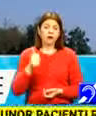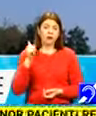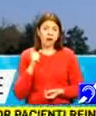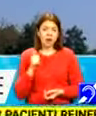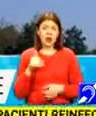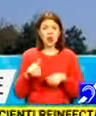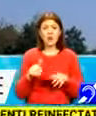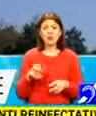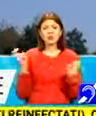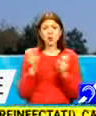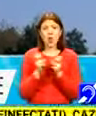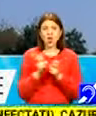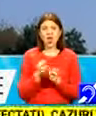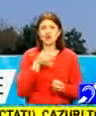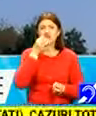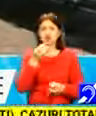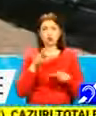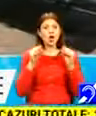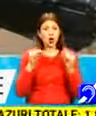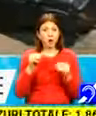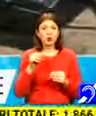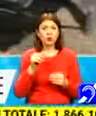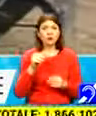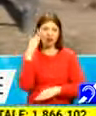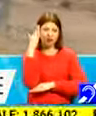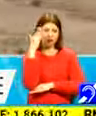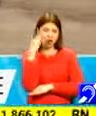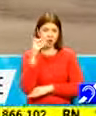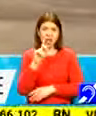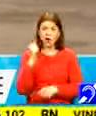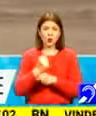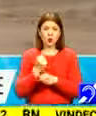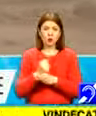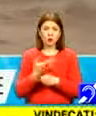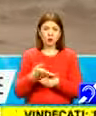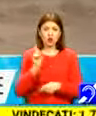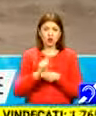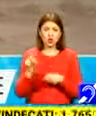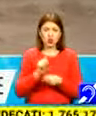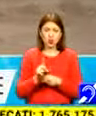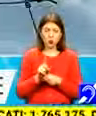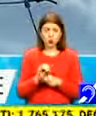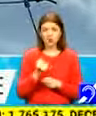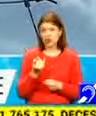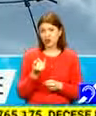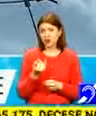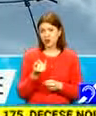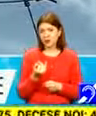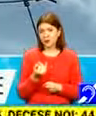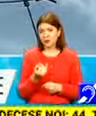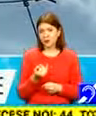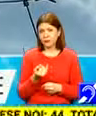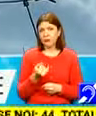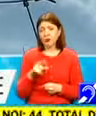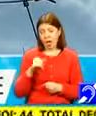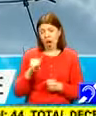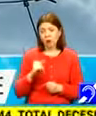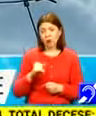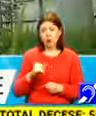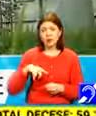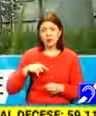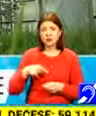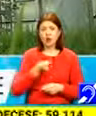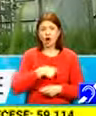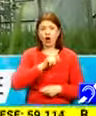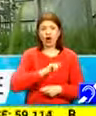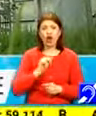ministrul energiei că mulți dintre furnizorii nu au făcut acest lucru și că e în derulare deja un